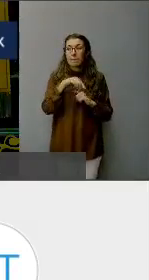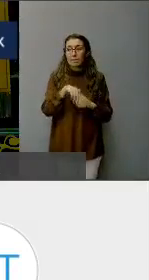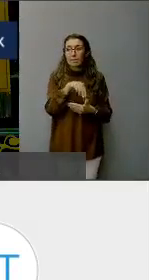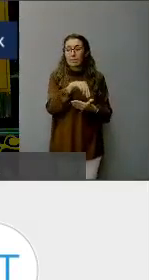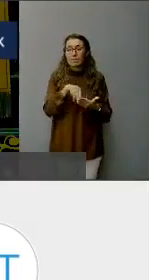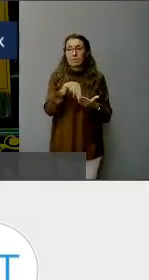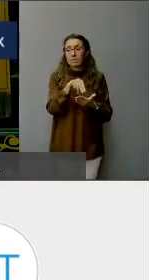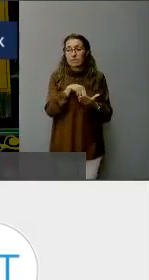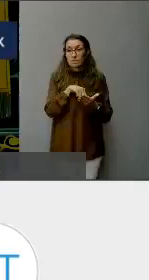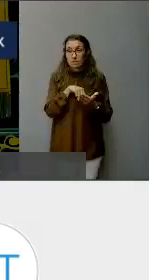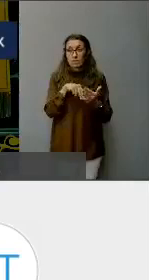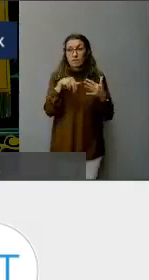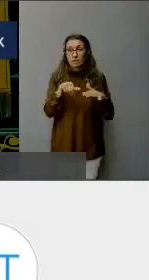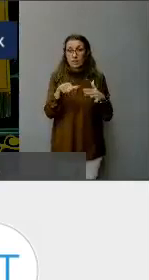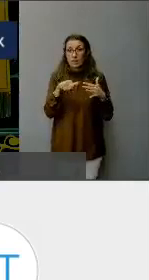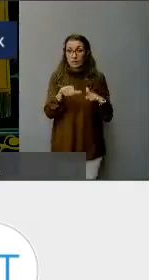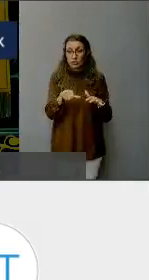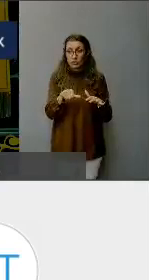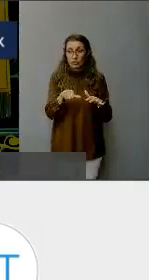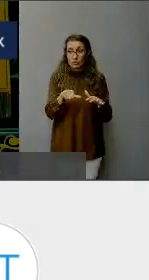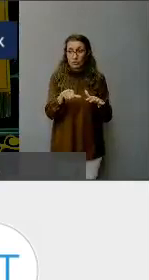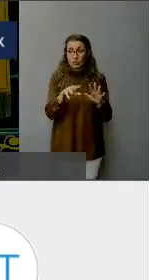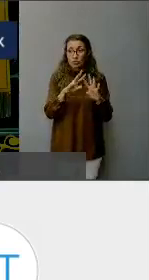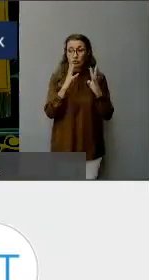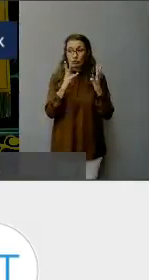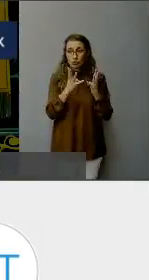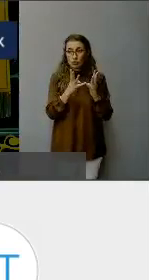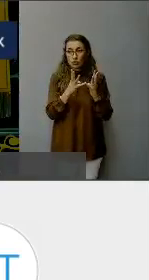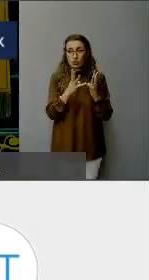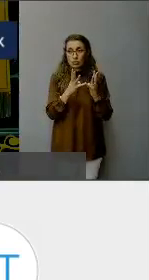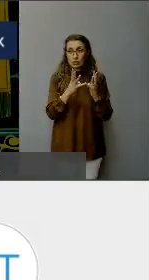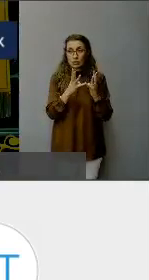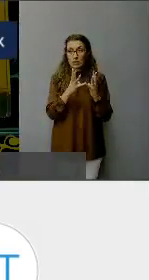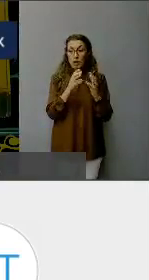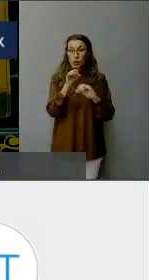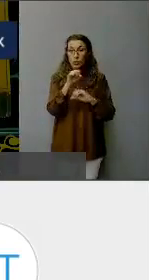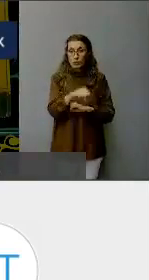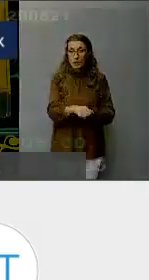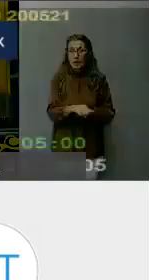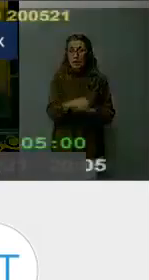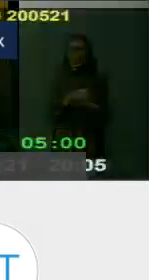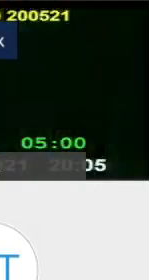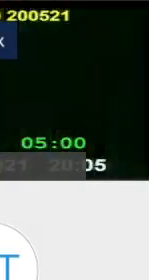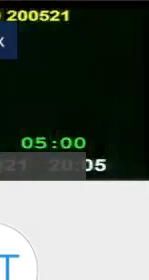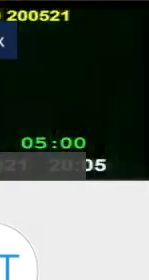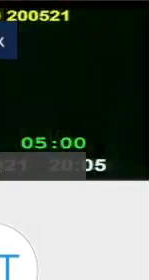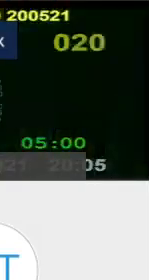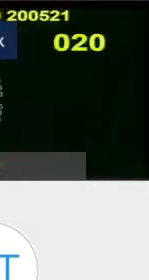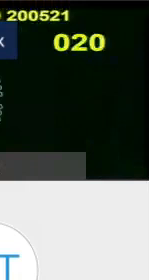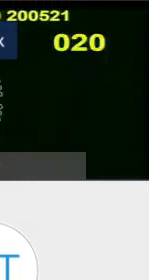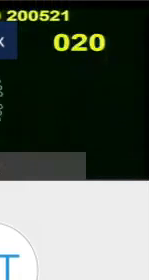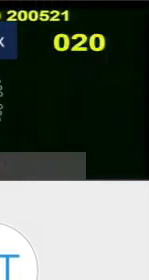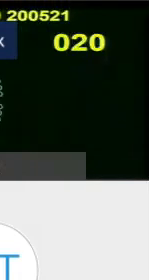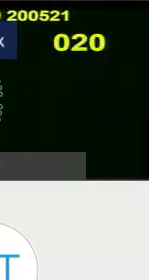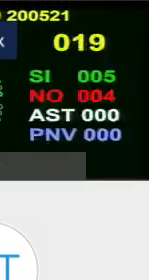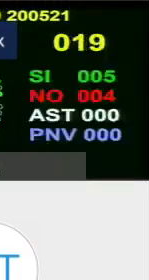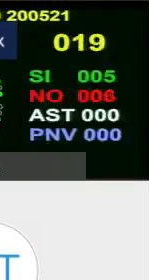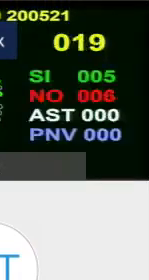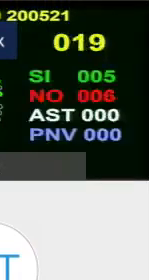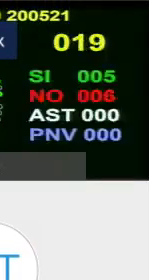votazione il numero 16 parere giunta contrario si vota